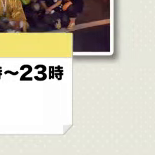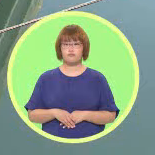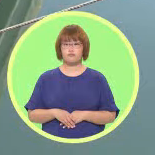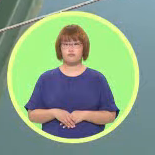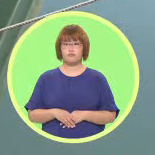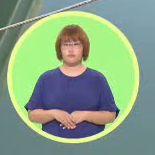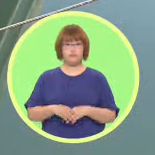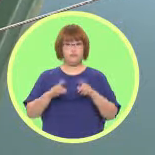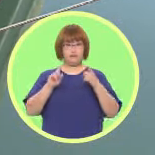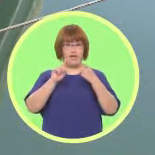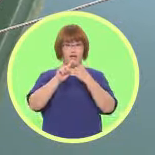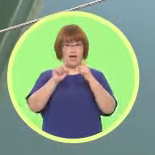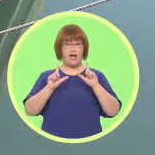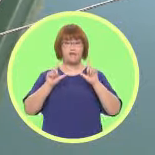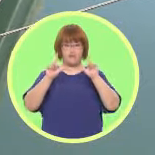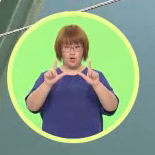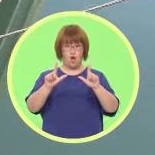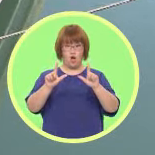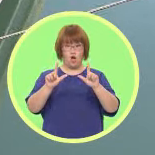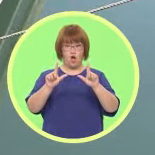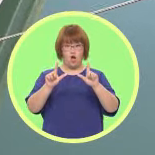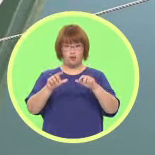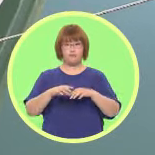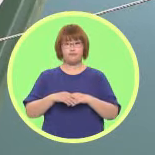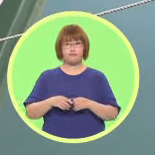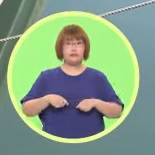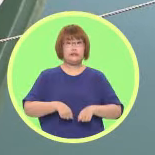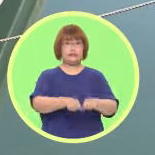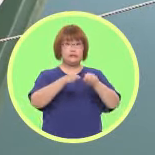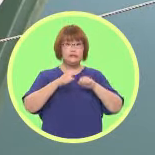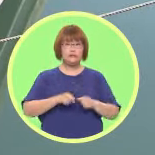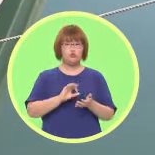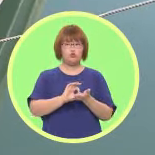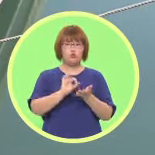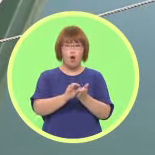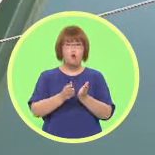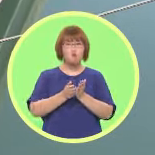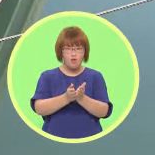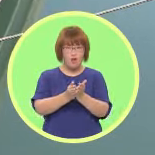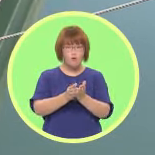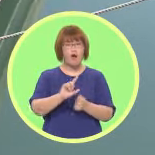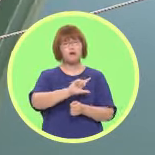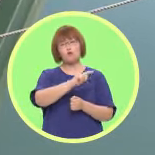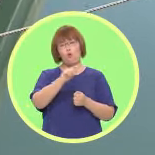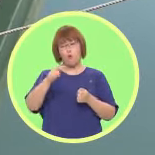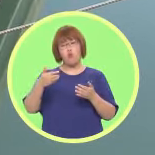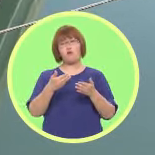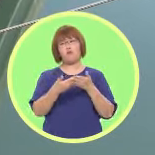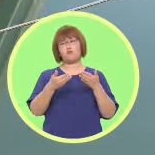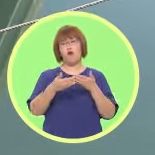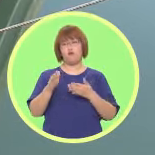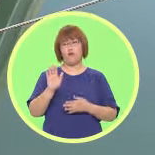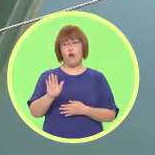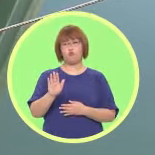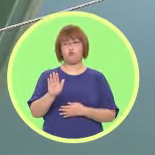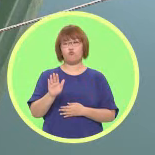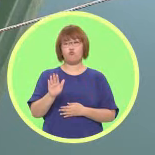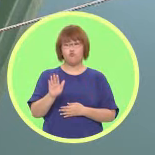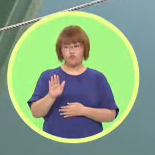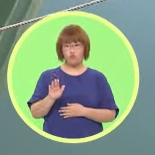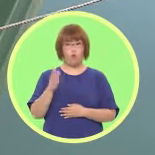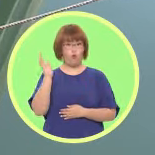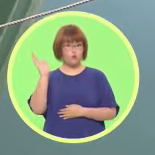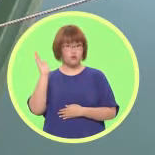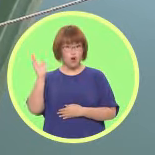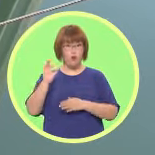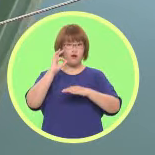ください。 それでは正解発表です。海電まで使われるこの船にはいろんなデザインがありますが、